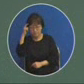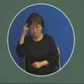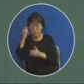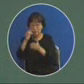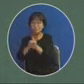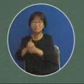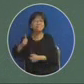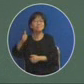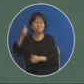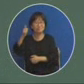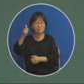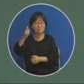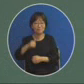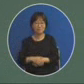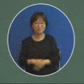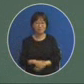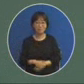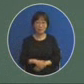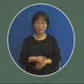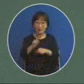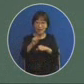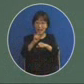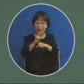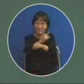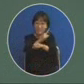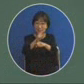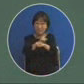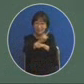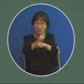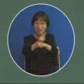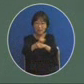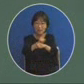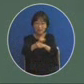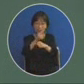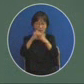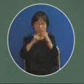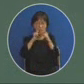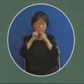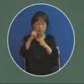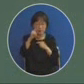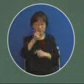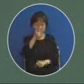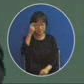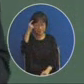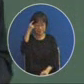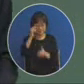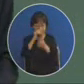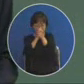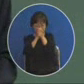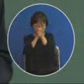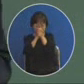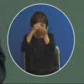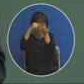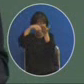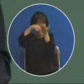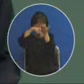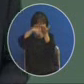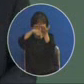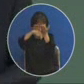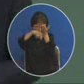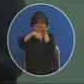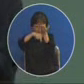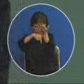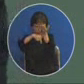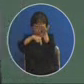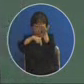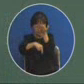God's word quietly. 여러분이 한 시간만 정말 깊은 묵상한다면 여러분 생활을 바꿀 수 있습니다. If you can quietly meditate for an hour, you can transform your lives.